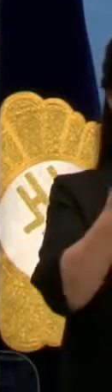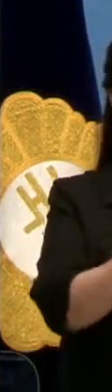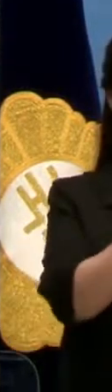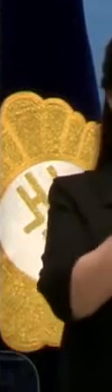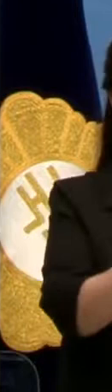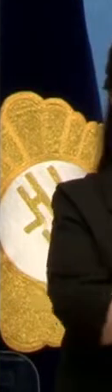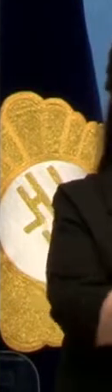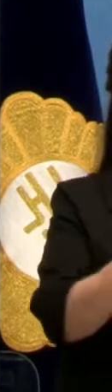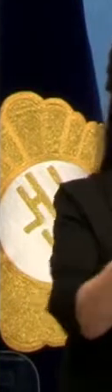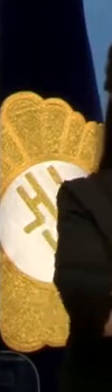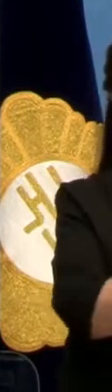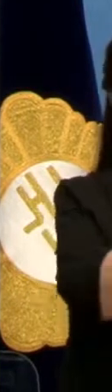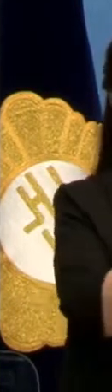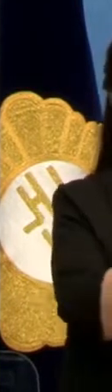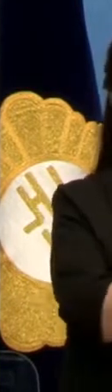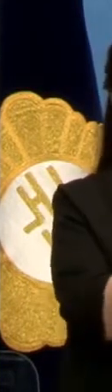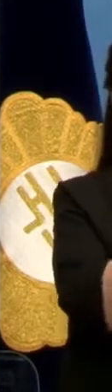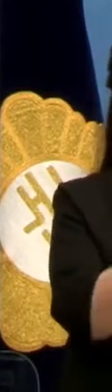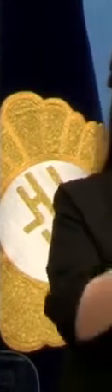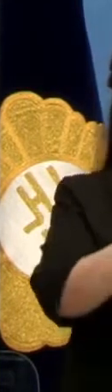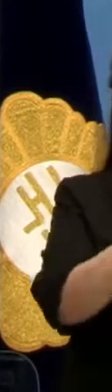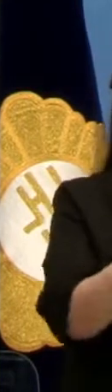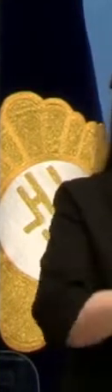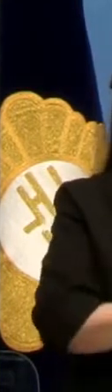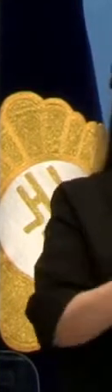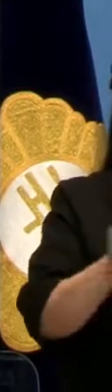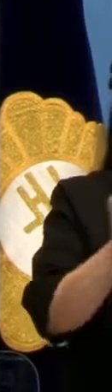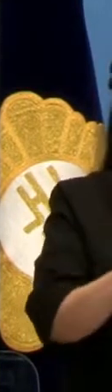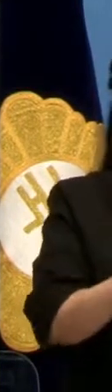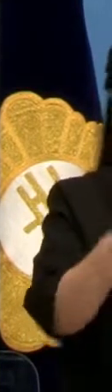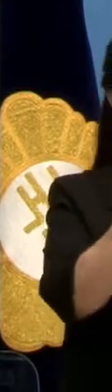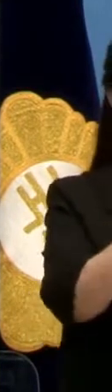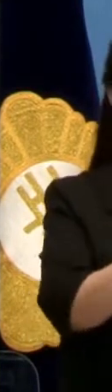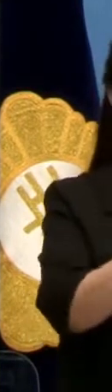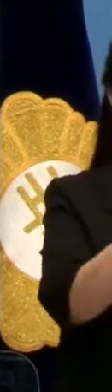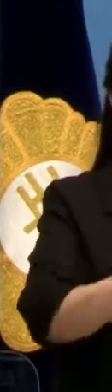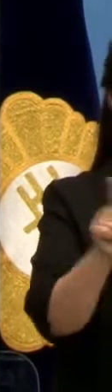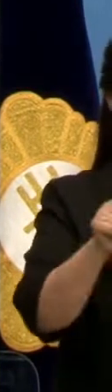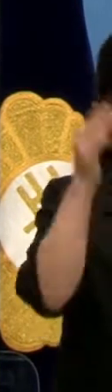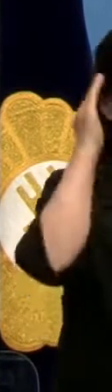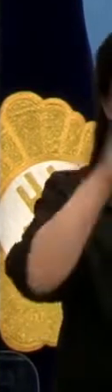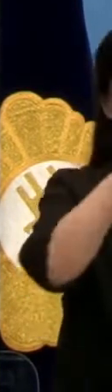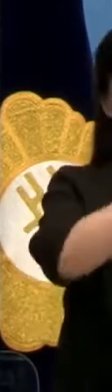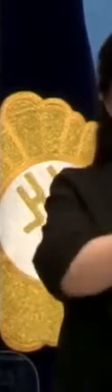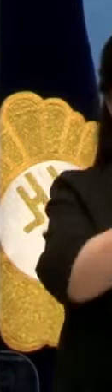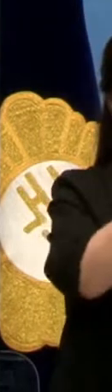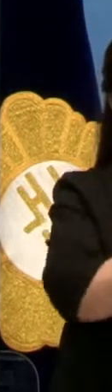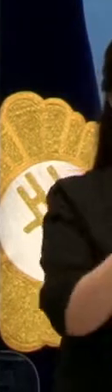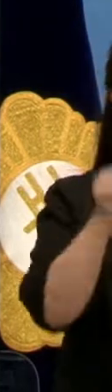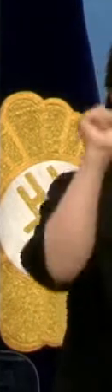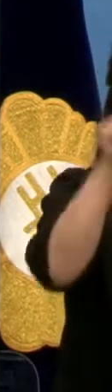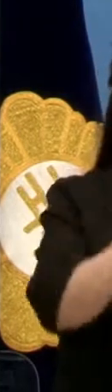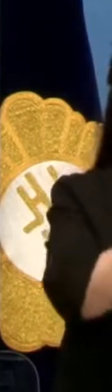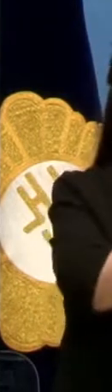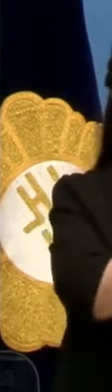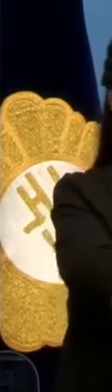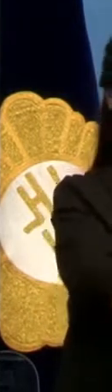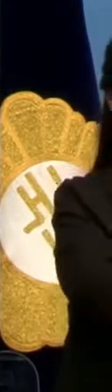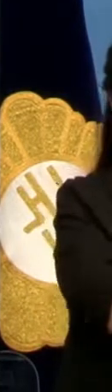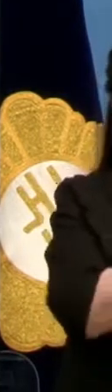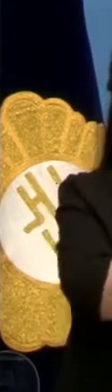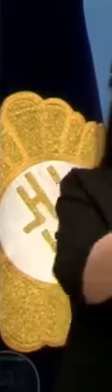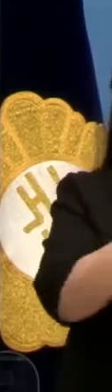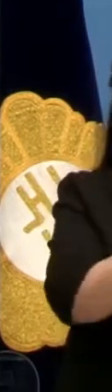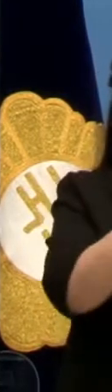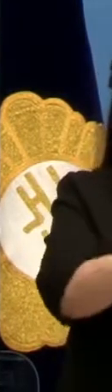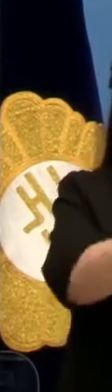기본소득당 국회의원 용혜인입니다. 오늘 2022년 대통령 선거에 출마를 선언한 후보들 중